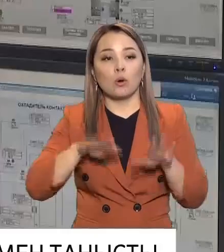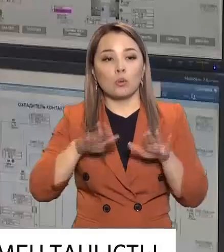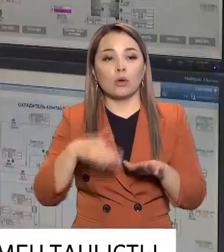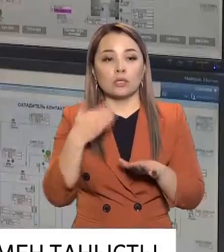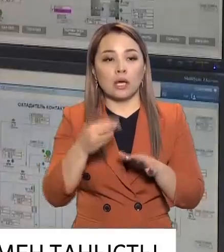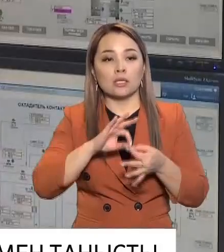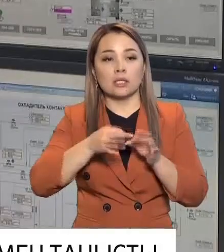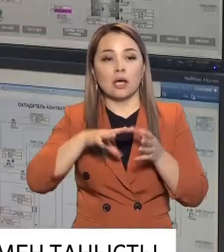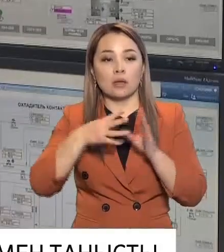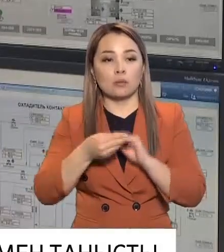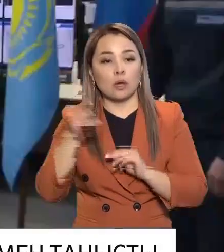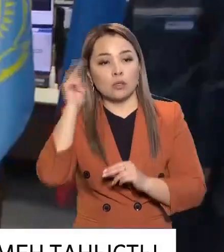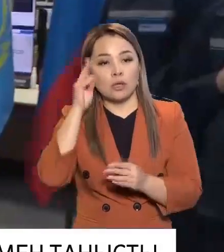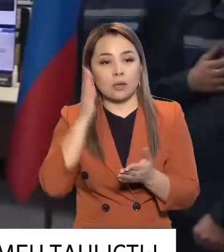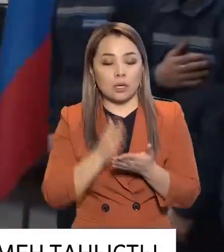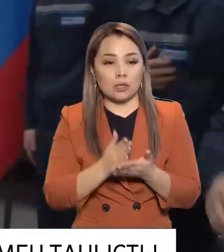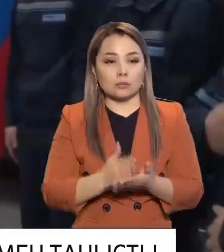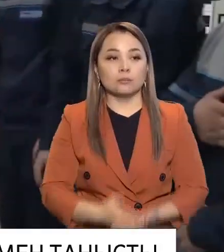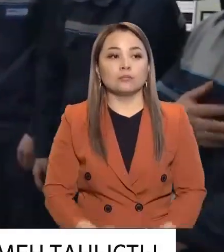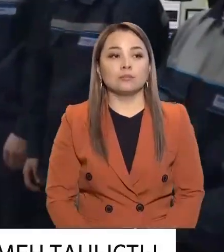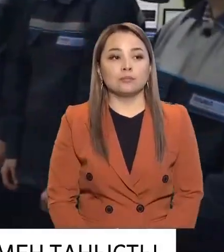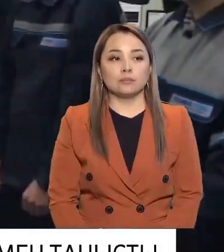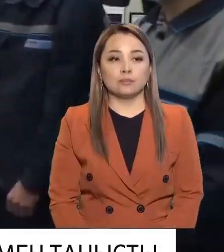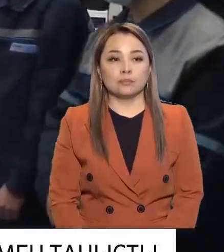өндірістің қыр-сырын меңгеріп жүр.